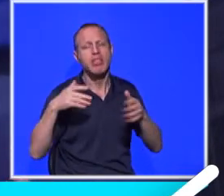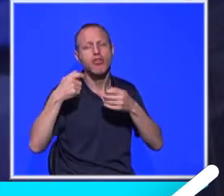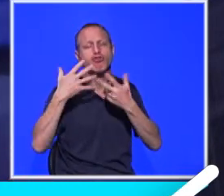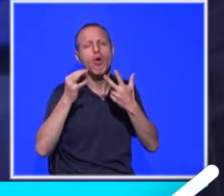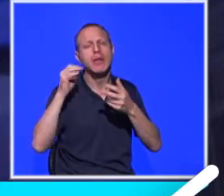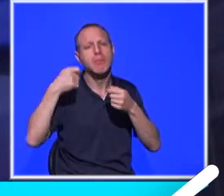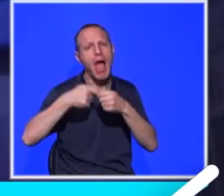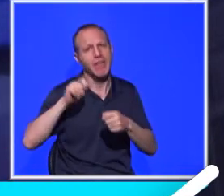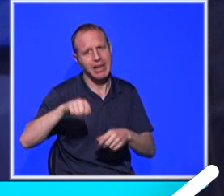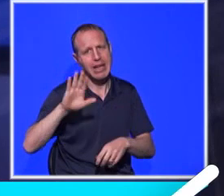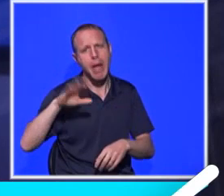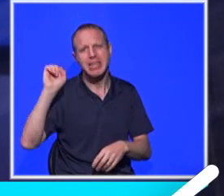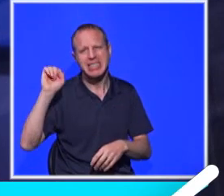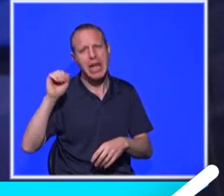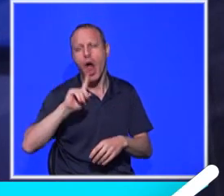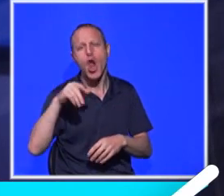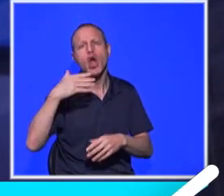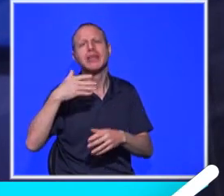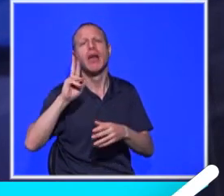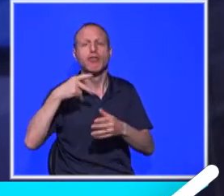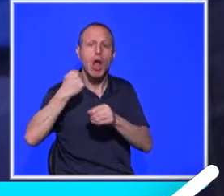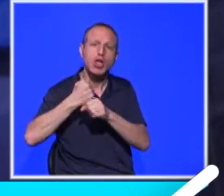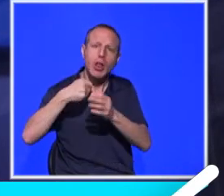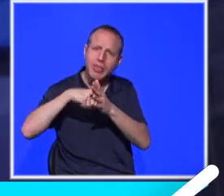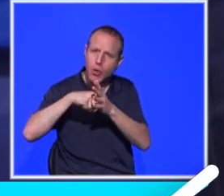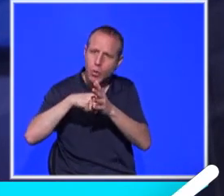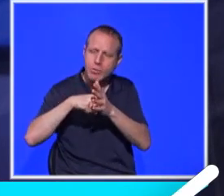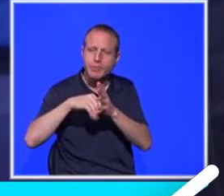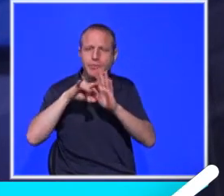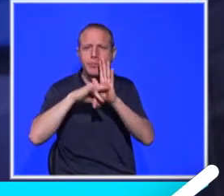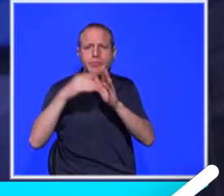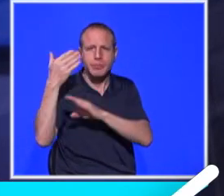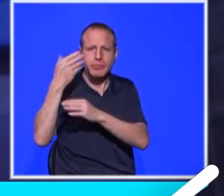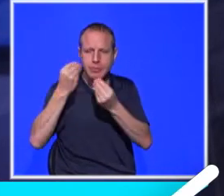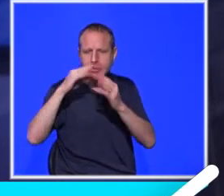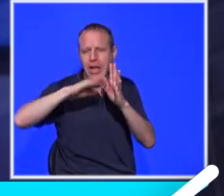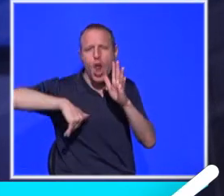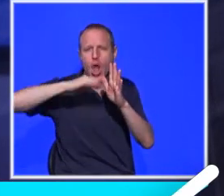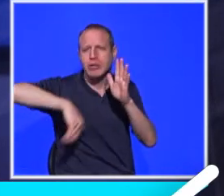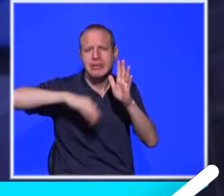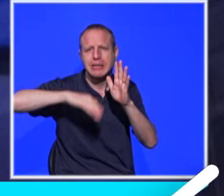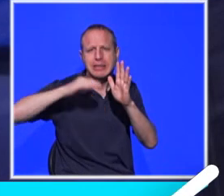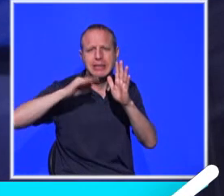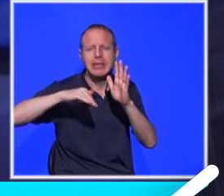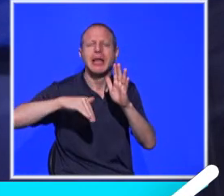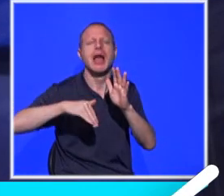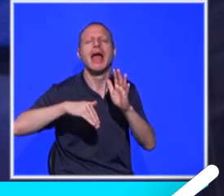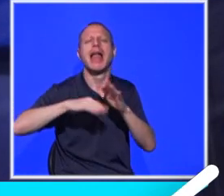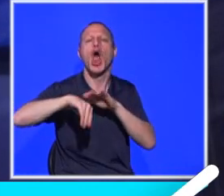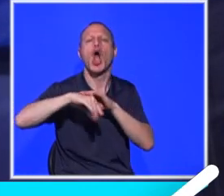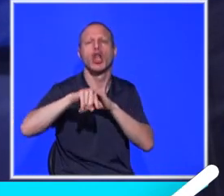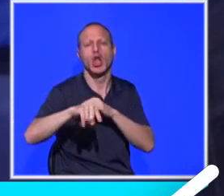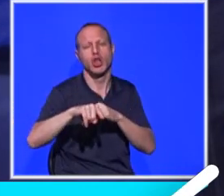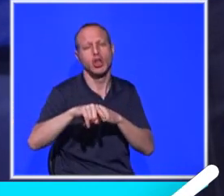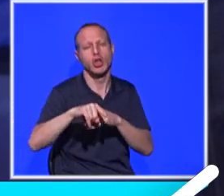חברי כנסת. אז כנראה שאפשר לעשות תיקונים של חוק הלאום. לאט לאט לרוקן אותו מהגזענות שתמונה בתוכו,